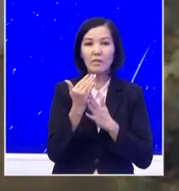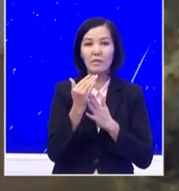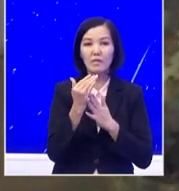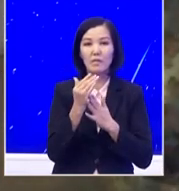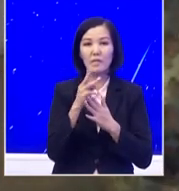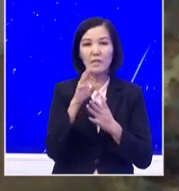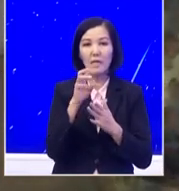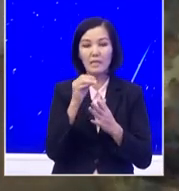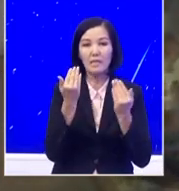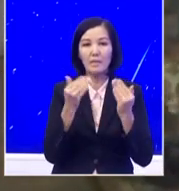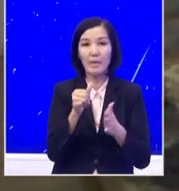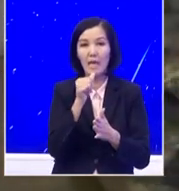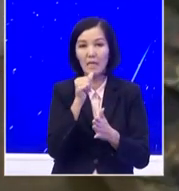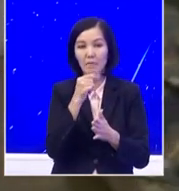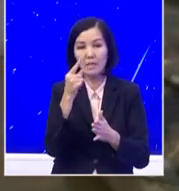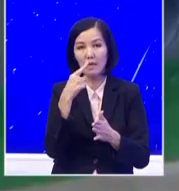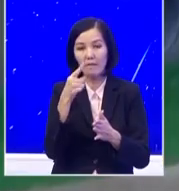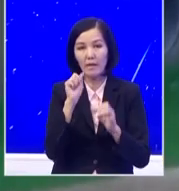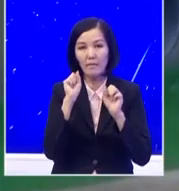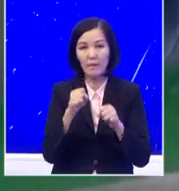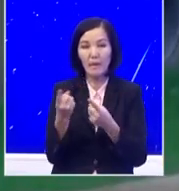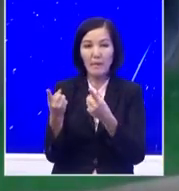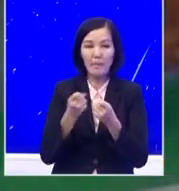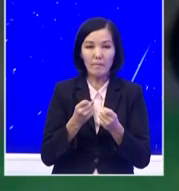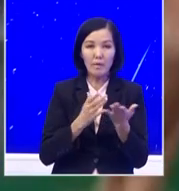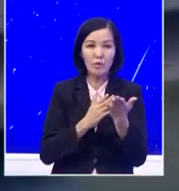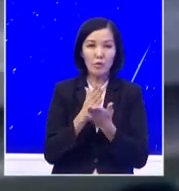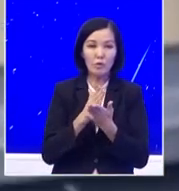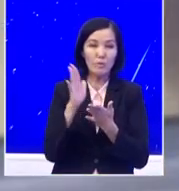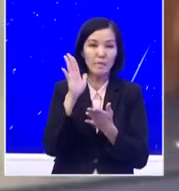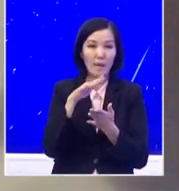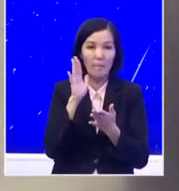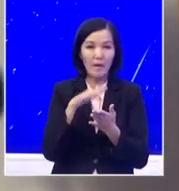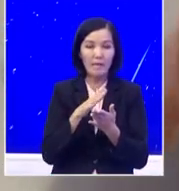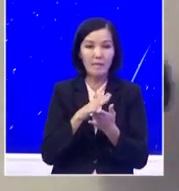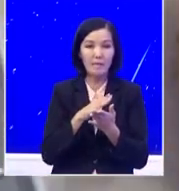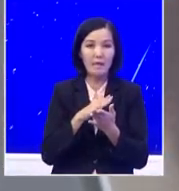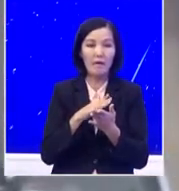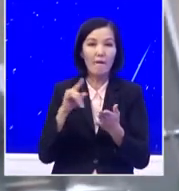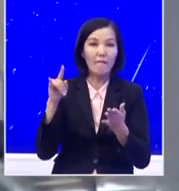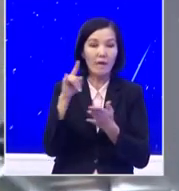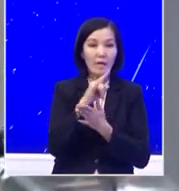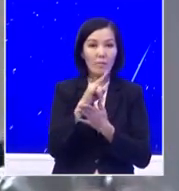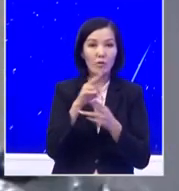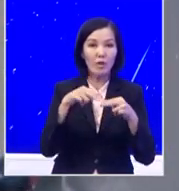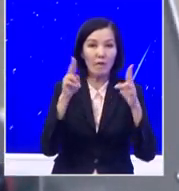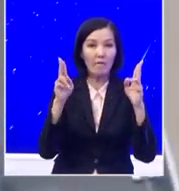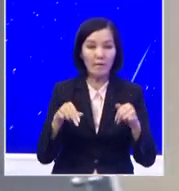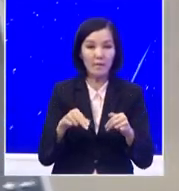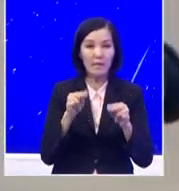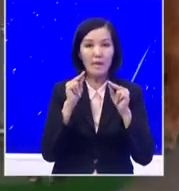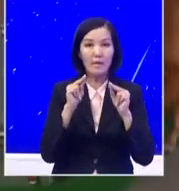тестов. Теперь эксперты говорят о возможности привлечения служебных собак для несения службы в аэропортах и вокзалах. Правда, еще